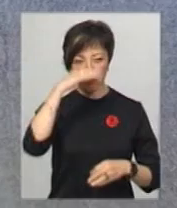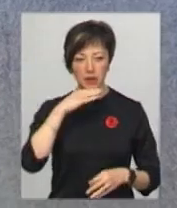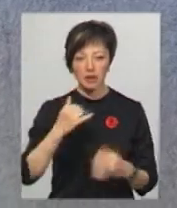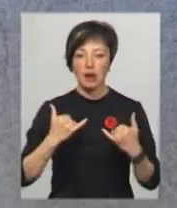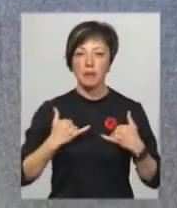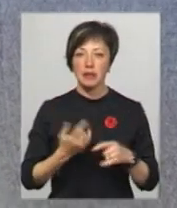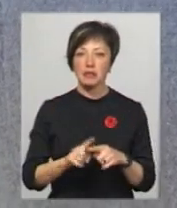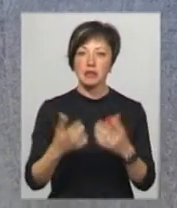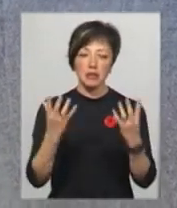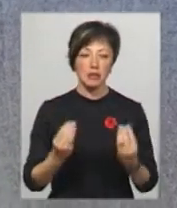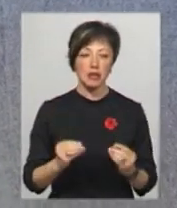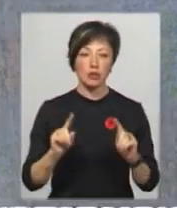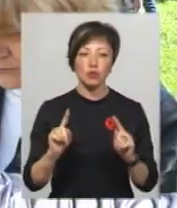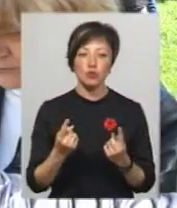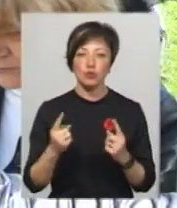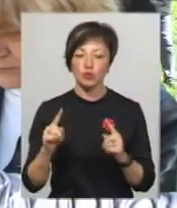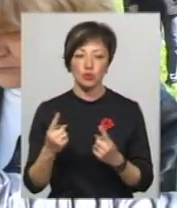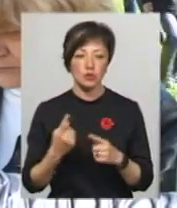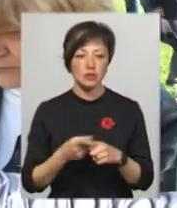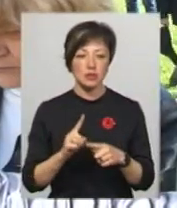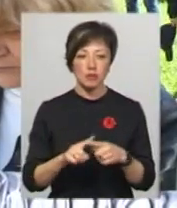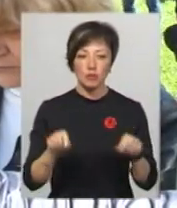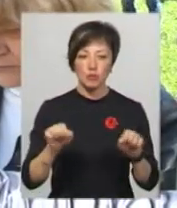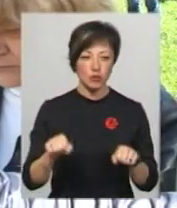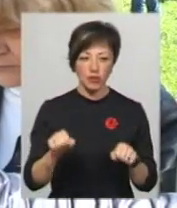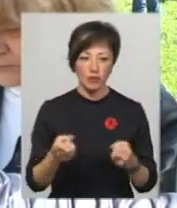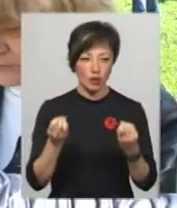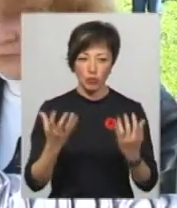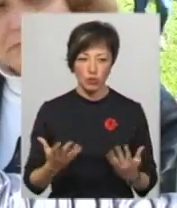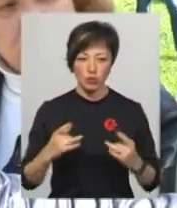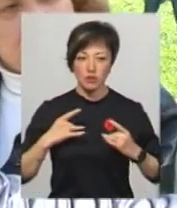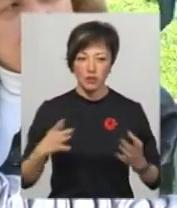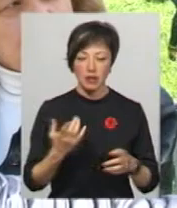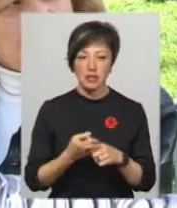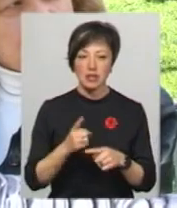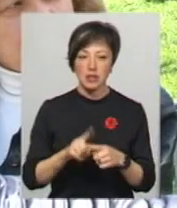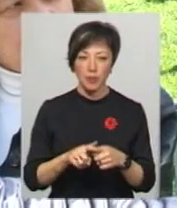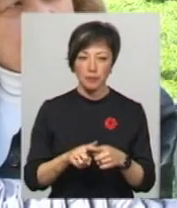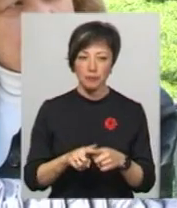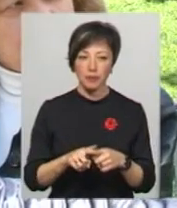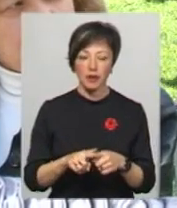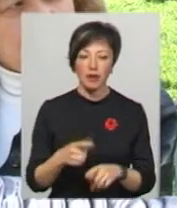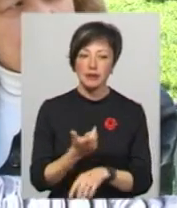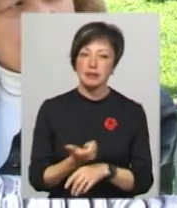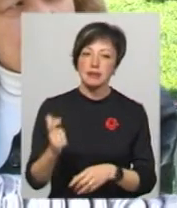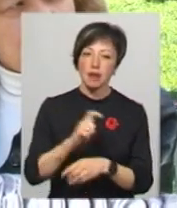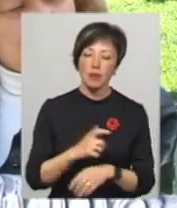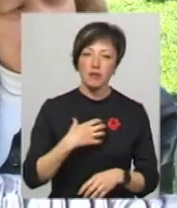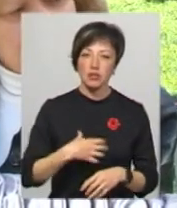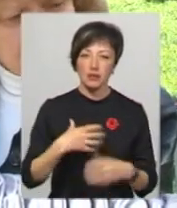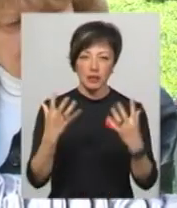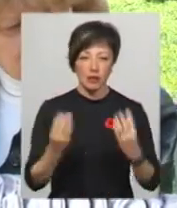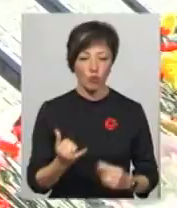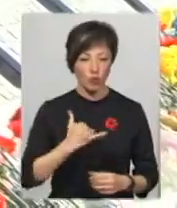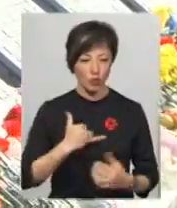цей день дуже, ну це можливо, це не просто свято, це самий важливий день в